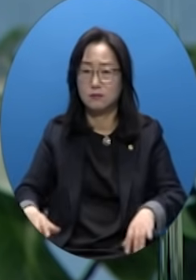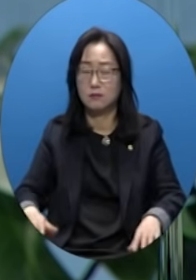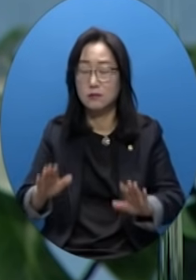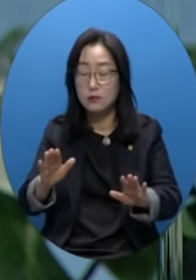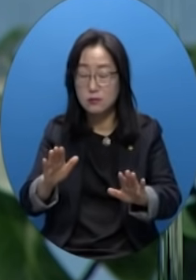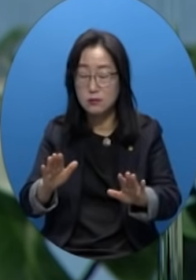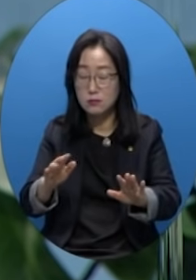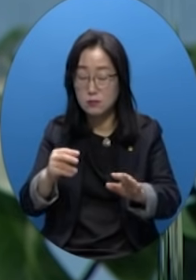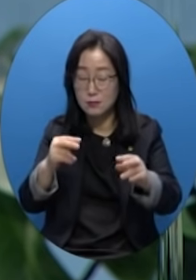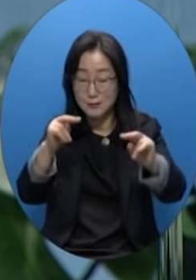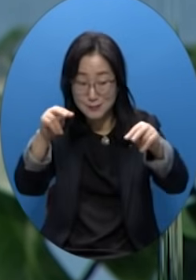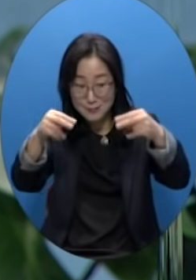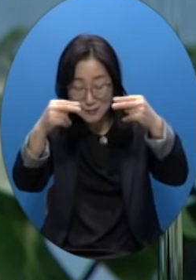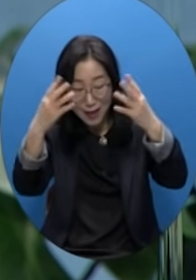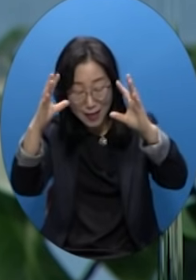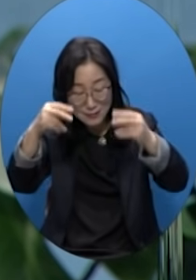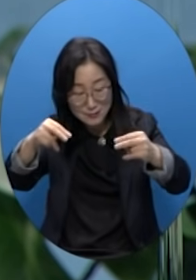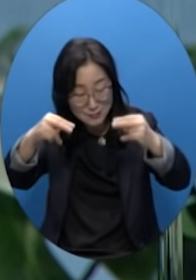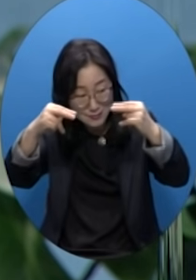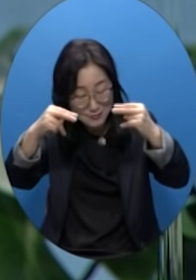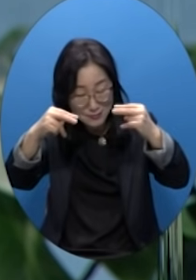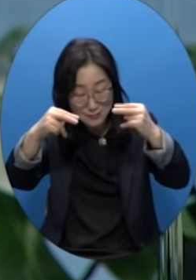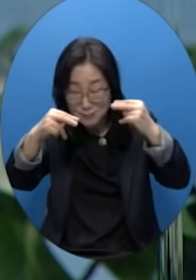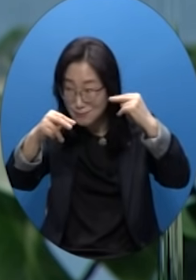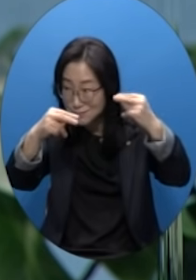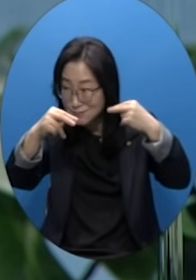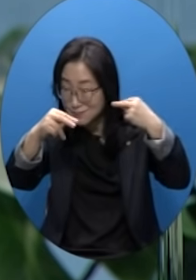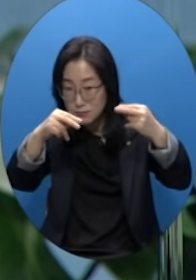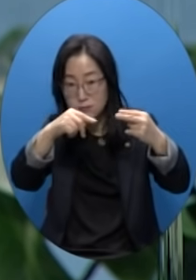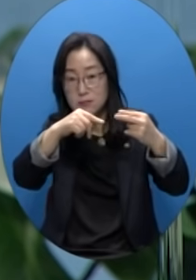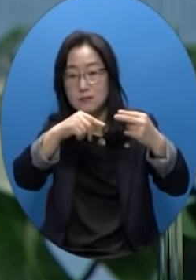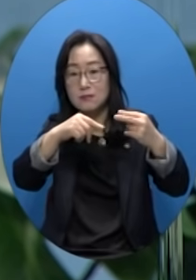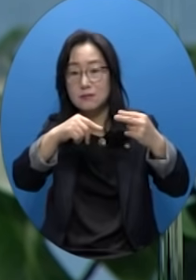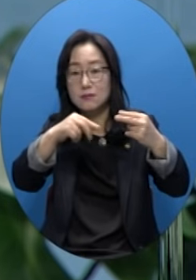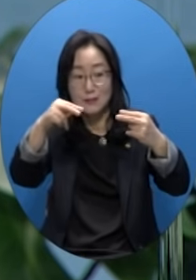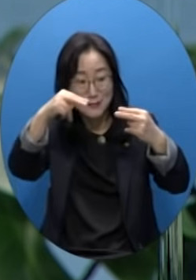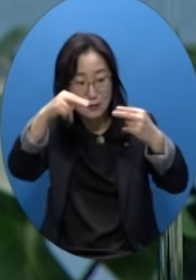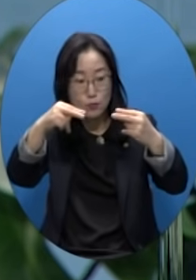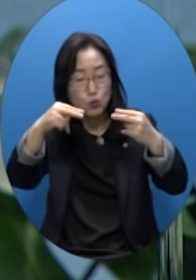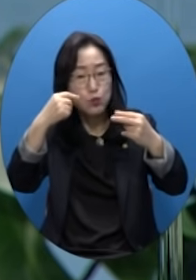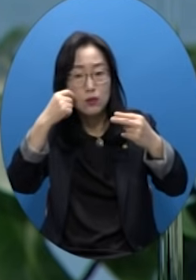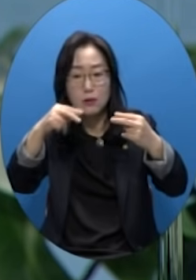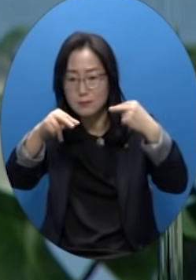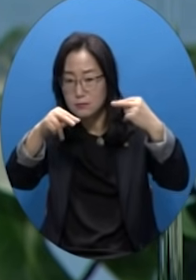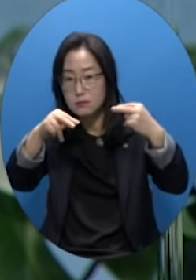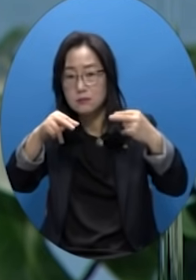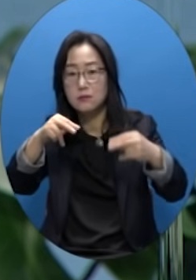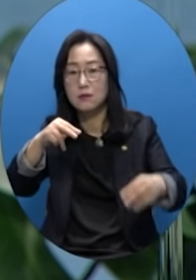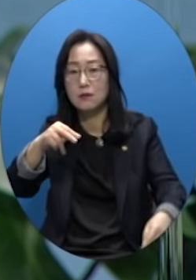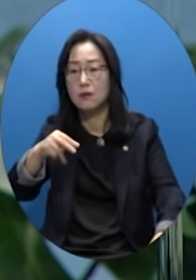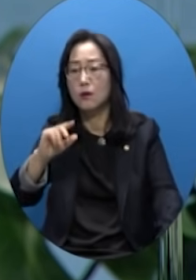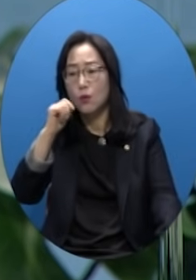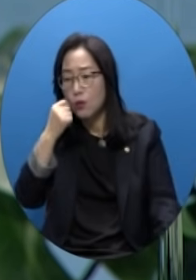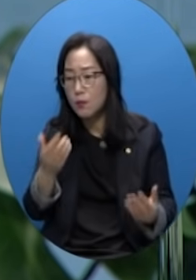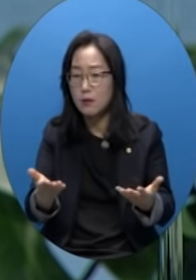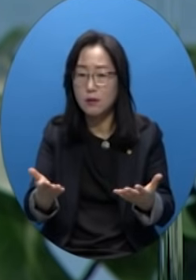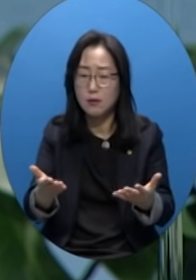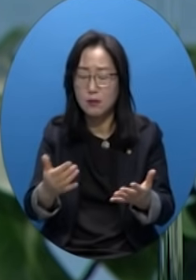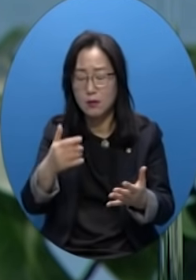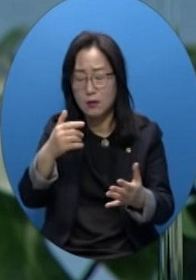이제 눈길도 잘 맞기 시 못하고 이런 어려움에 처해 있습니다 녹색